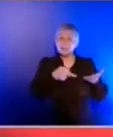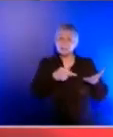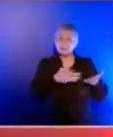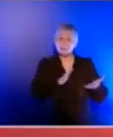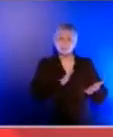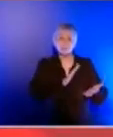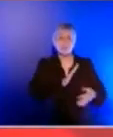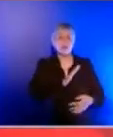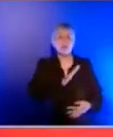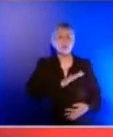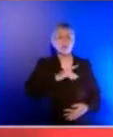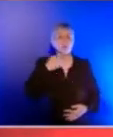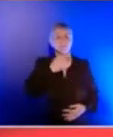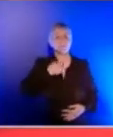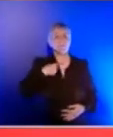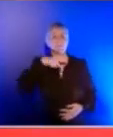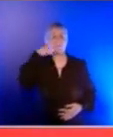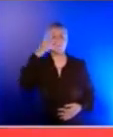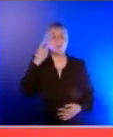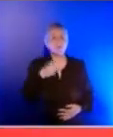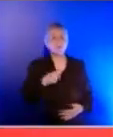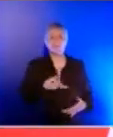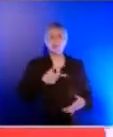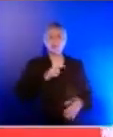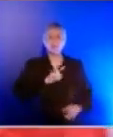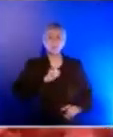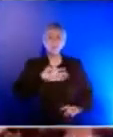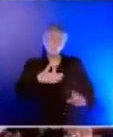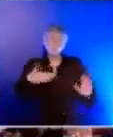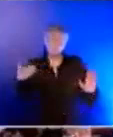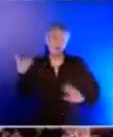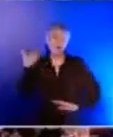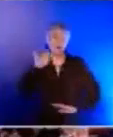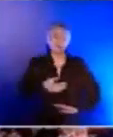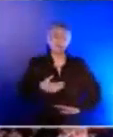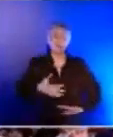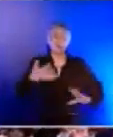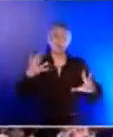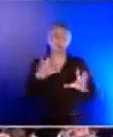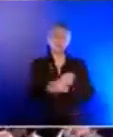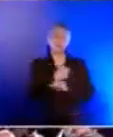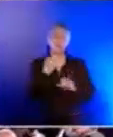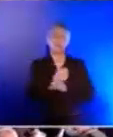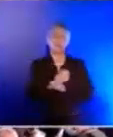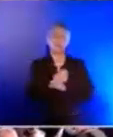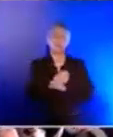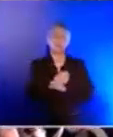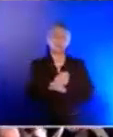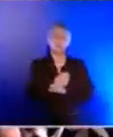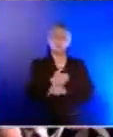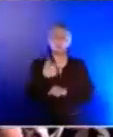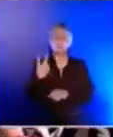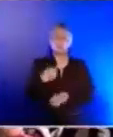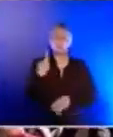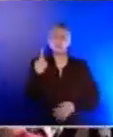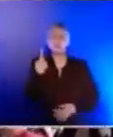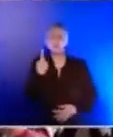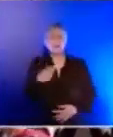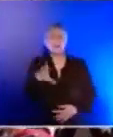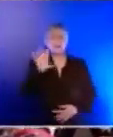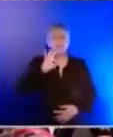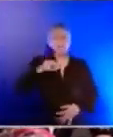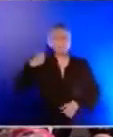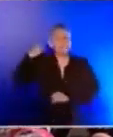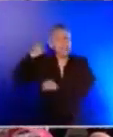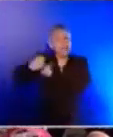δημοκρατικά δικαιώματα που αποτελούν κατακτήσεις τουλάχιστον της κοινοβουλευτικής δημοκρατίας εδώ και 100-150